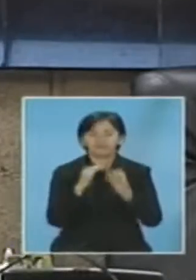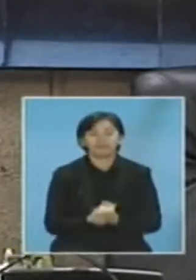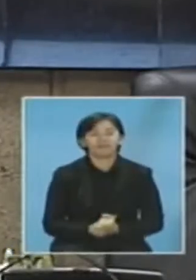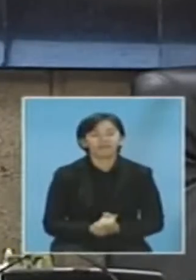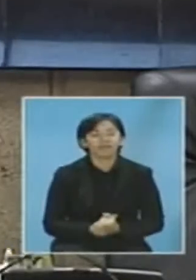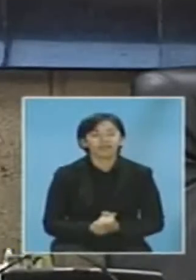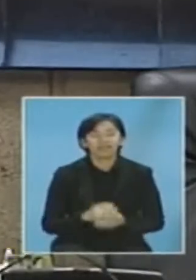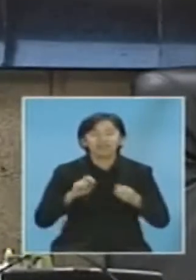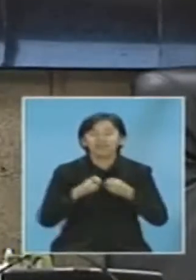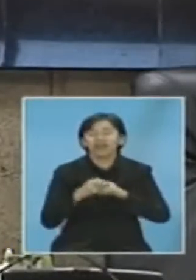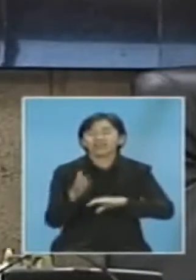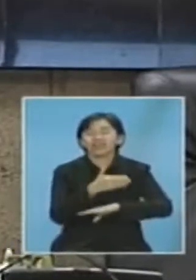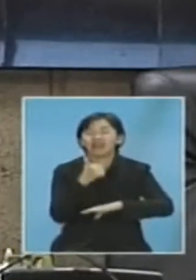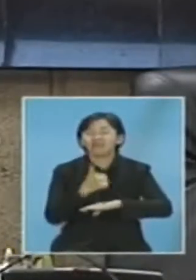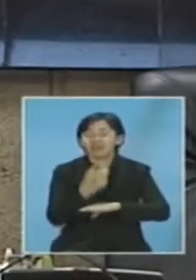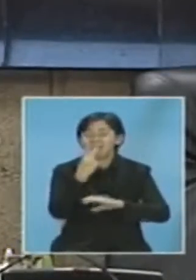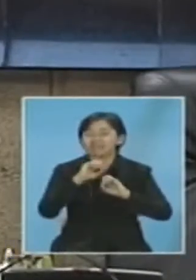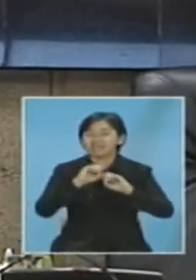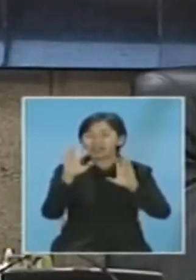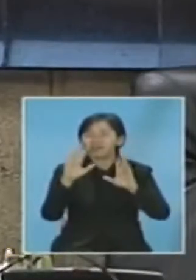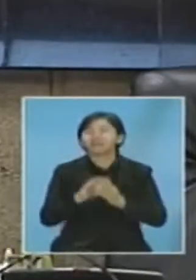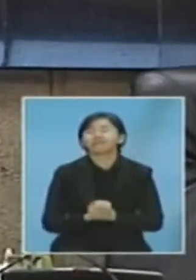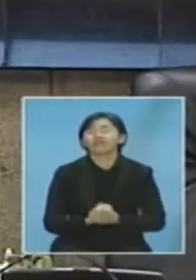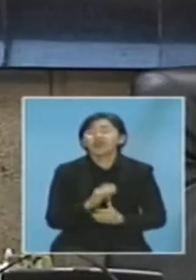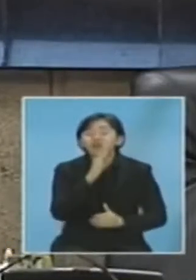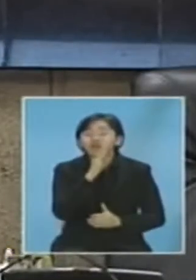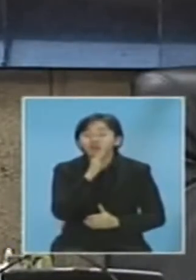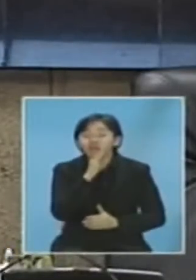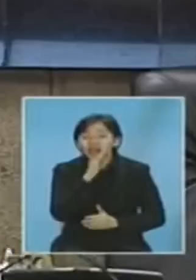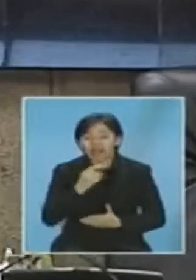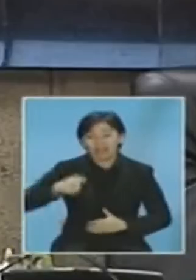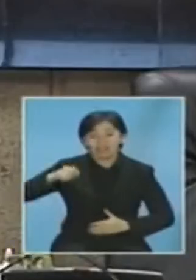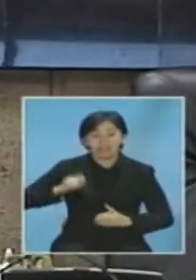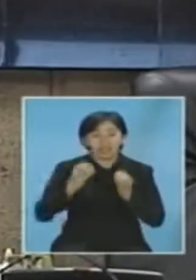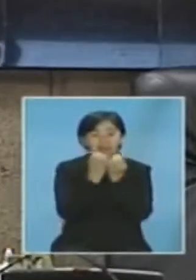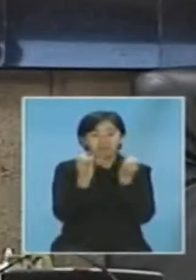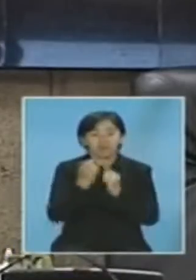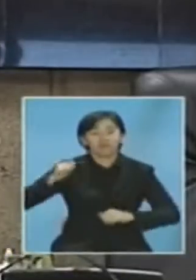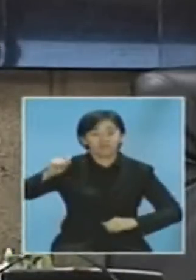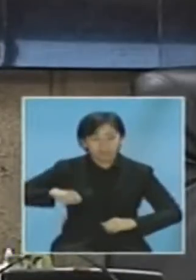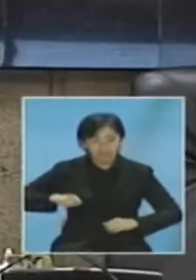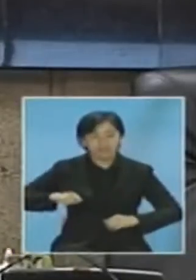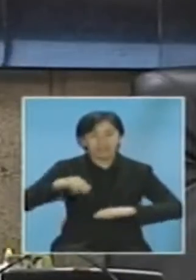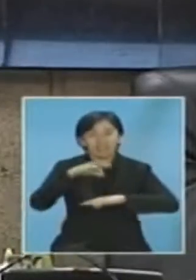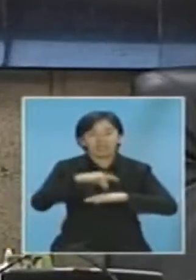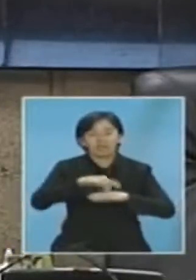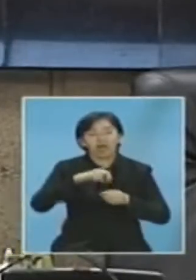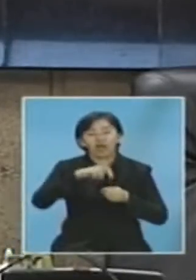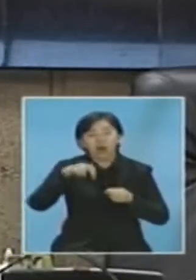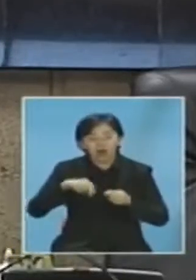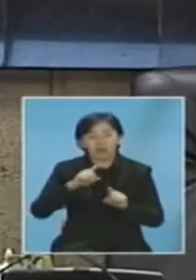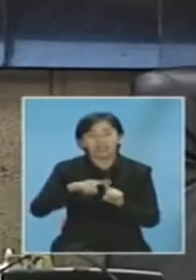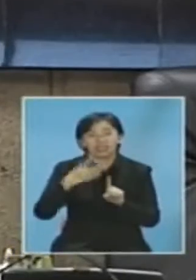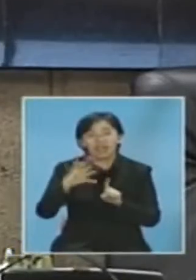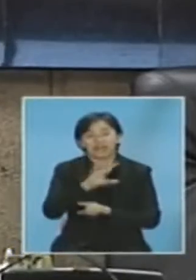ทางการเมืองที่เห็นชัดว่าเมื่อมีคำวินิจฉัยศาลรัฐธรรมนูญให้พ้นจากตำแหน่งในวันที่7